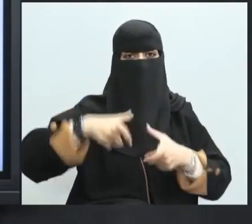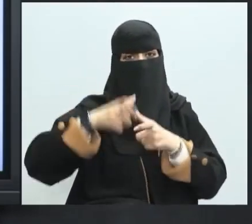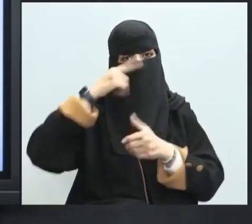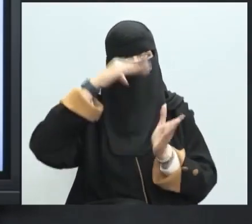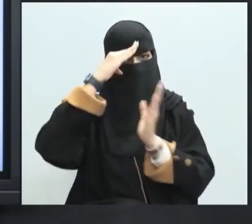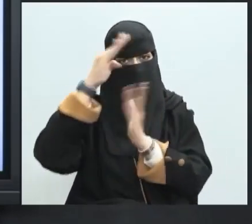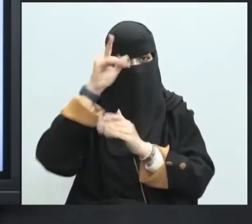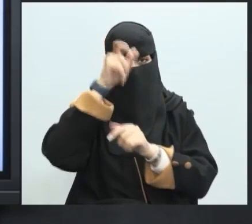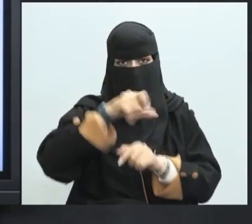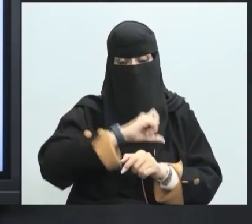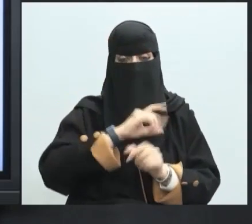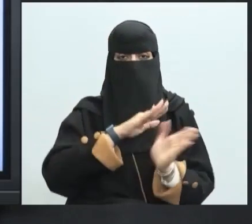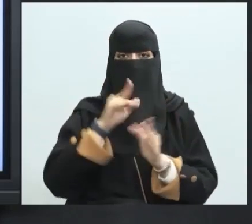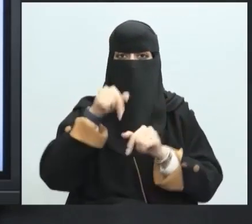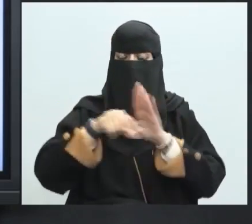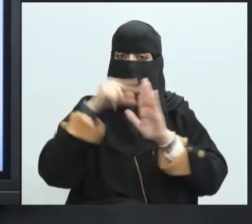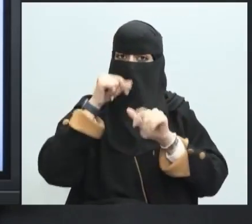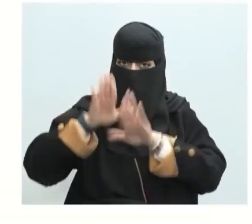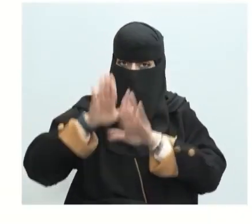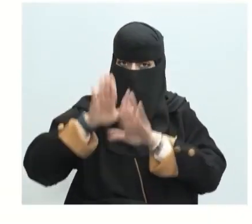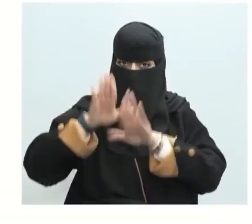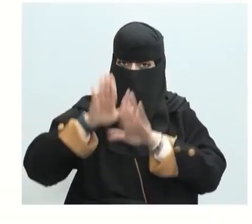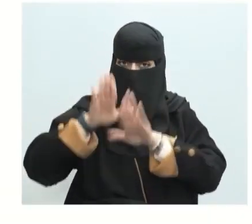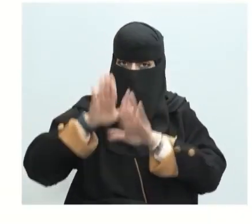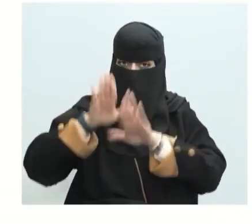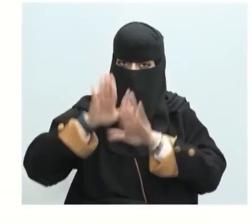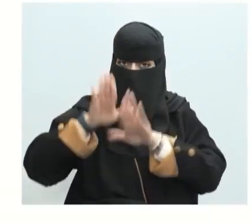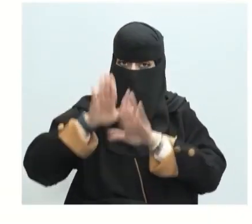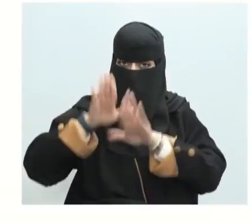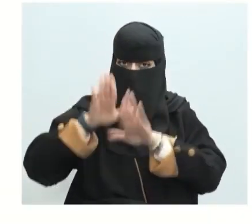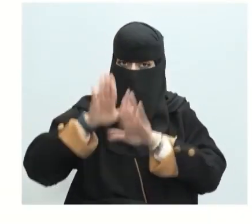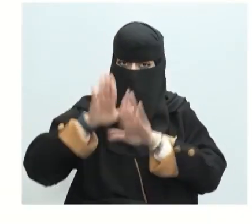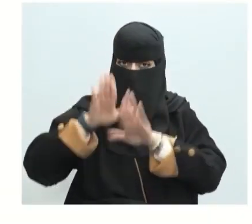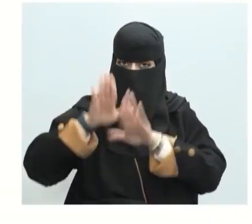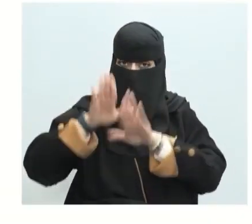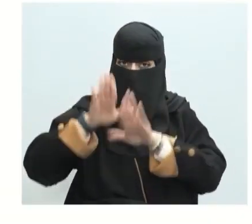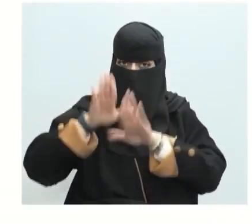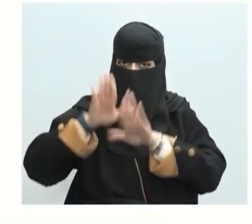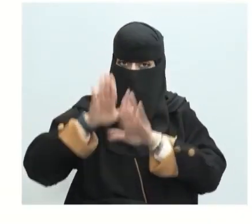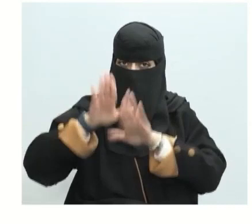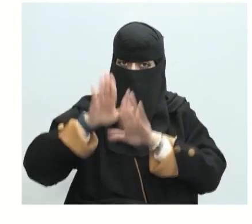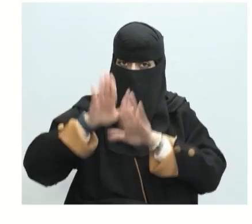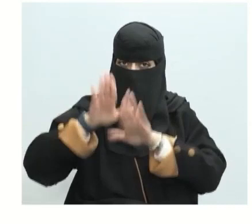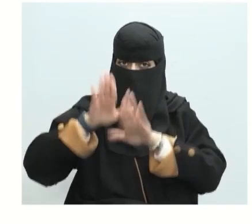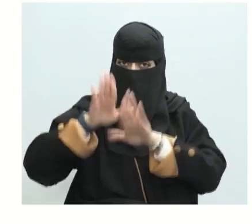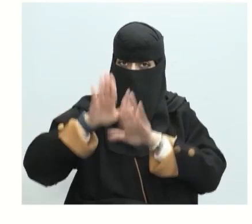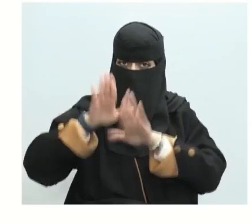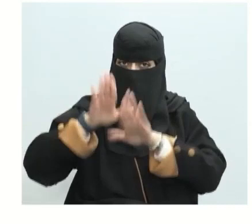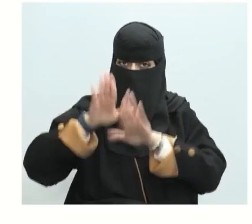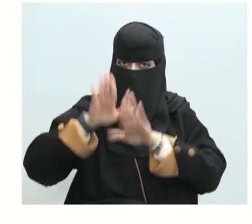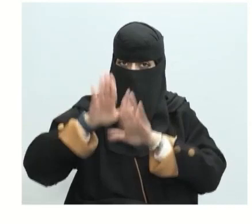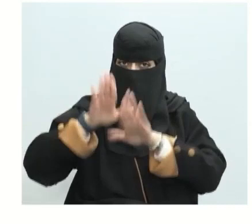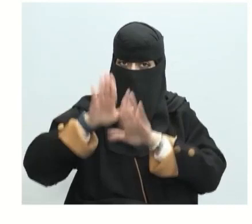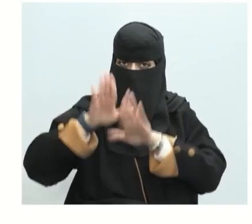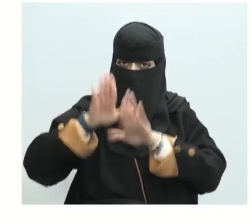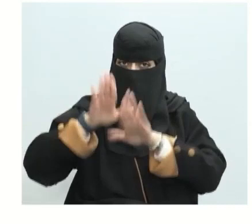بكم اعزائي الطلاب والطالبات في درس جديد من دروس الكفايات اللغويه للصف الثاني الثانوي كنا قد بدانا بدرس الماضي الحديث عن